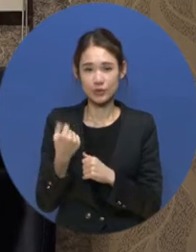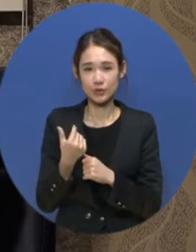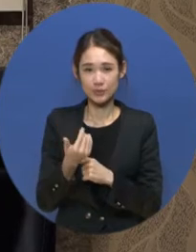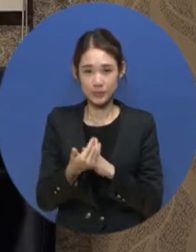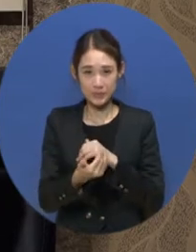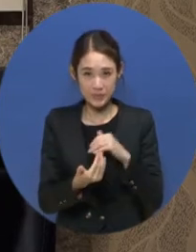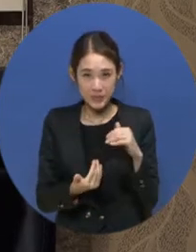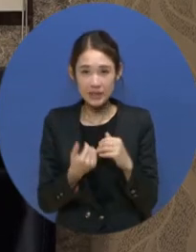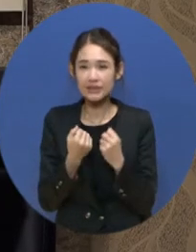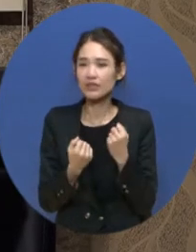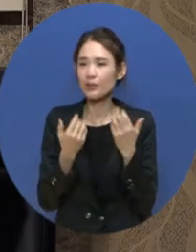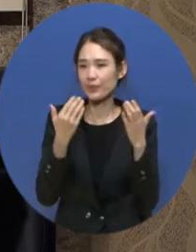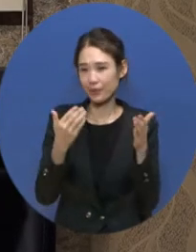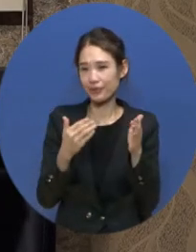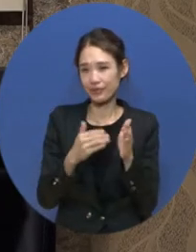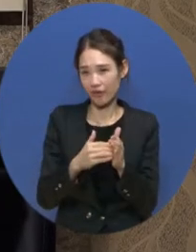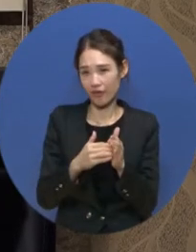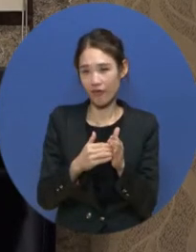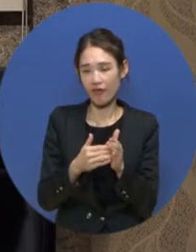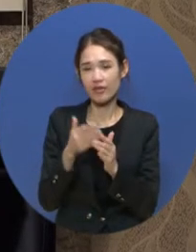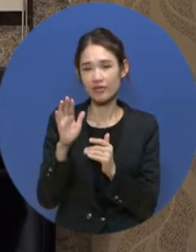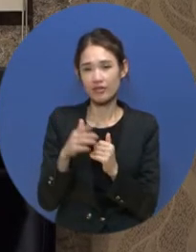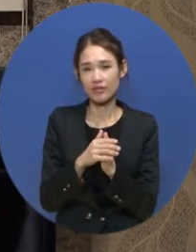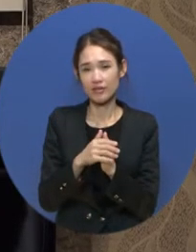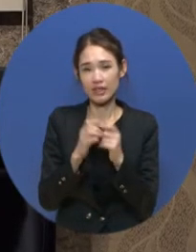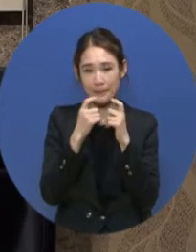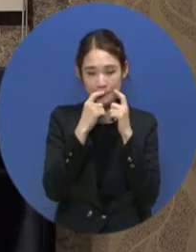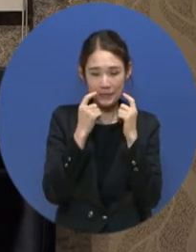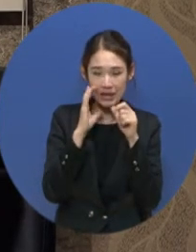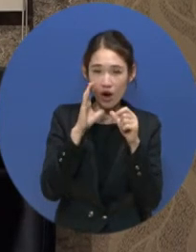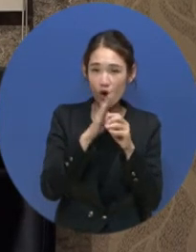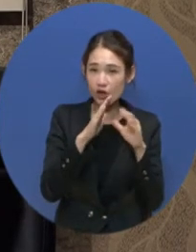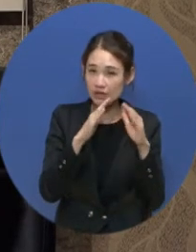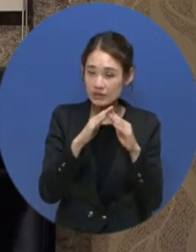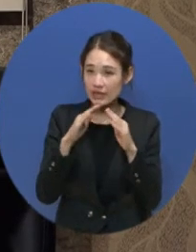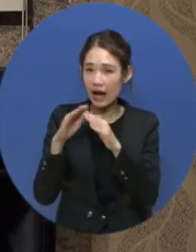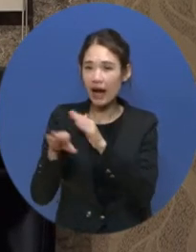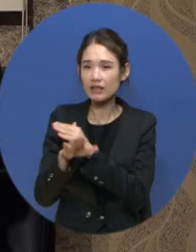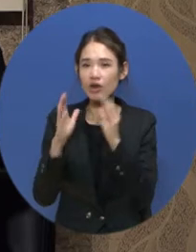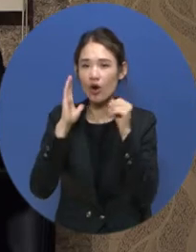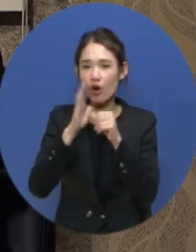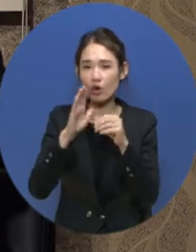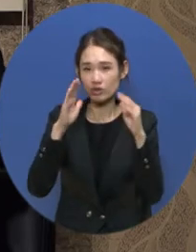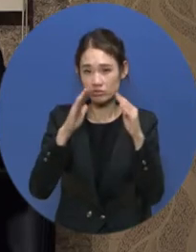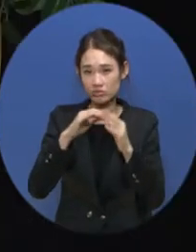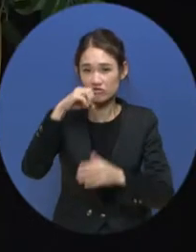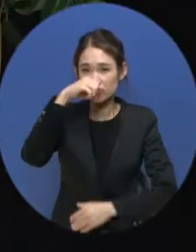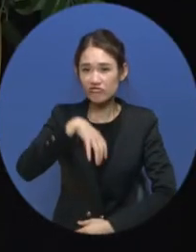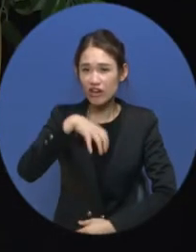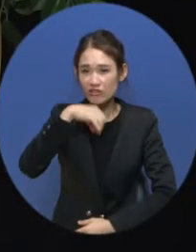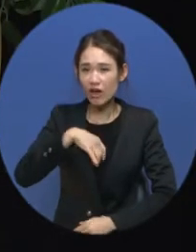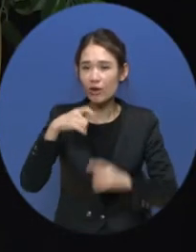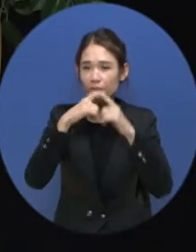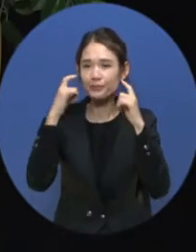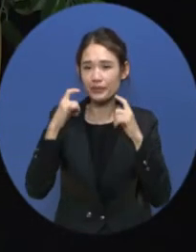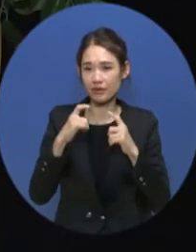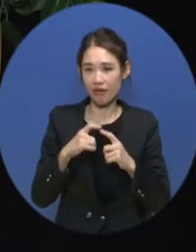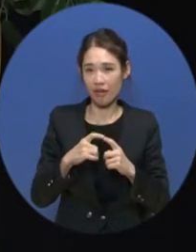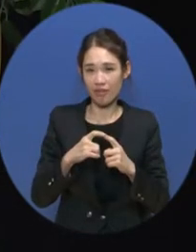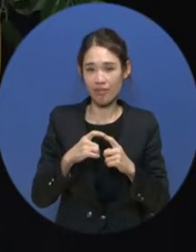조금 말씀드렸지만, 네. 민간 어린이집과 가정 어린이집은 그냥 민간이에요. 아. 근데